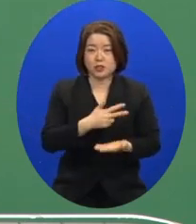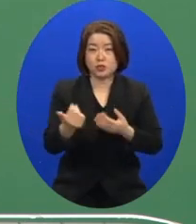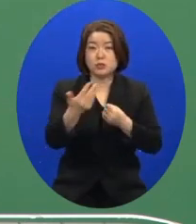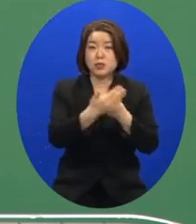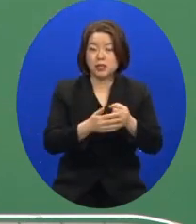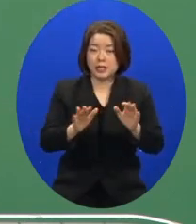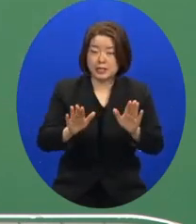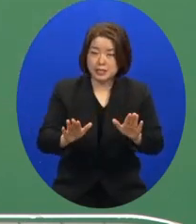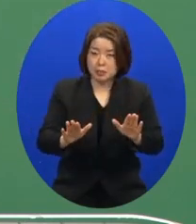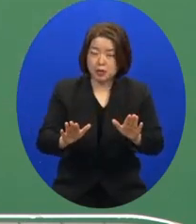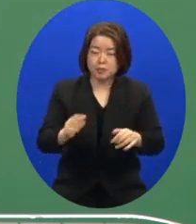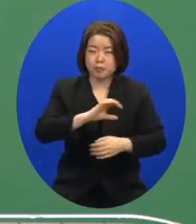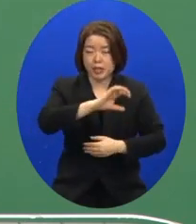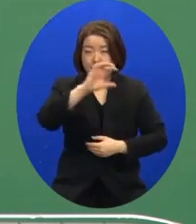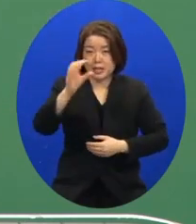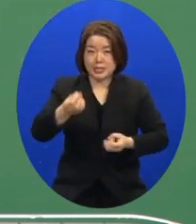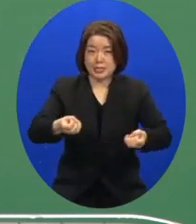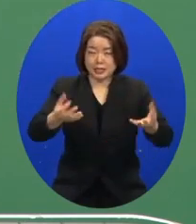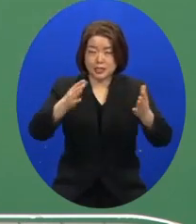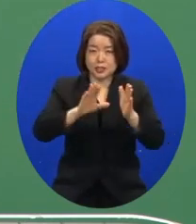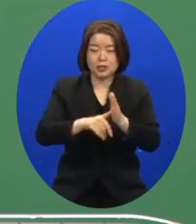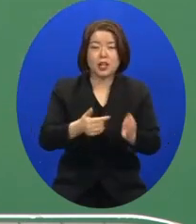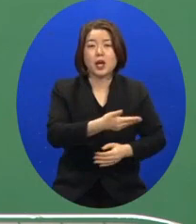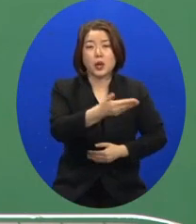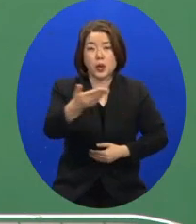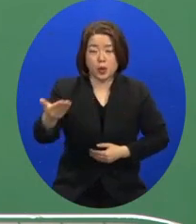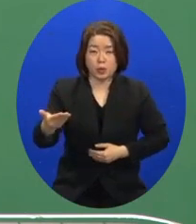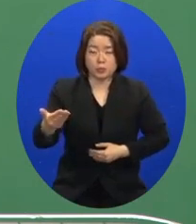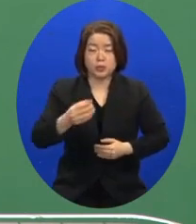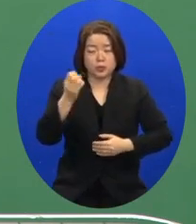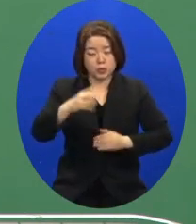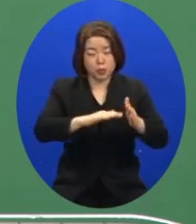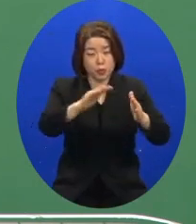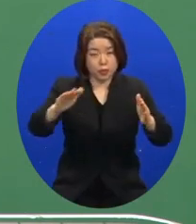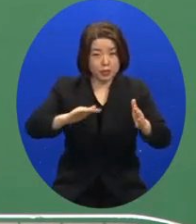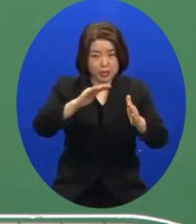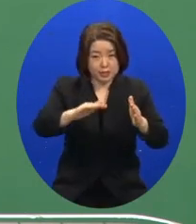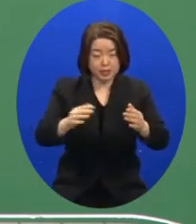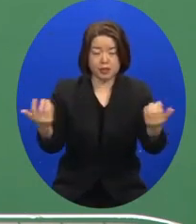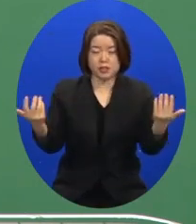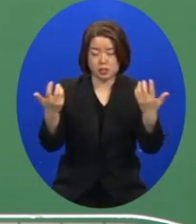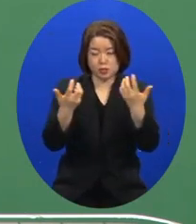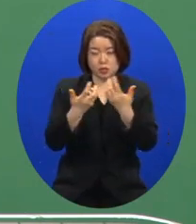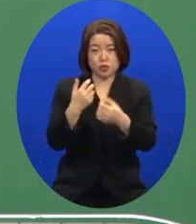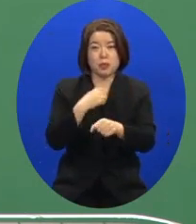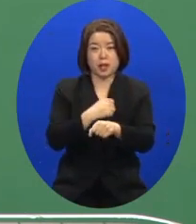여러분 이번 성탄절에 여러분과 여러분 가정에 충만하시기를,